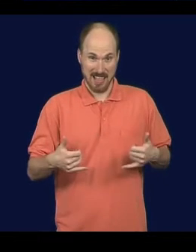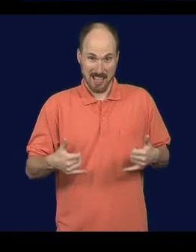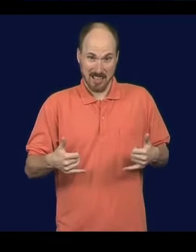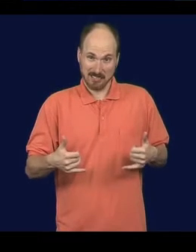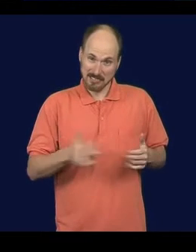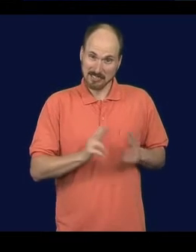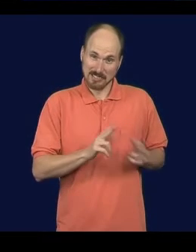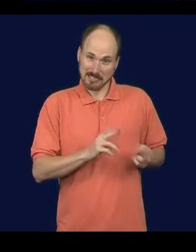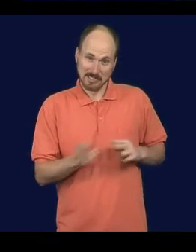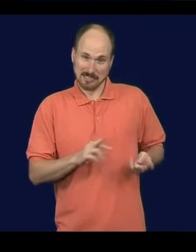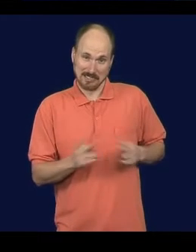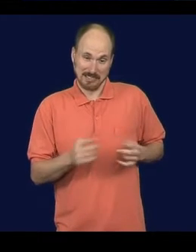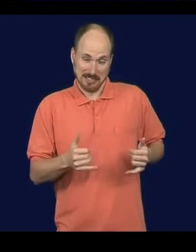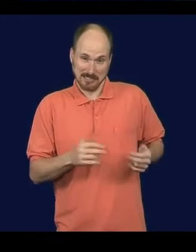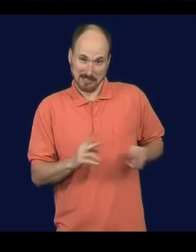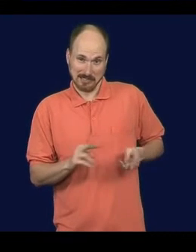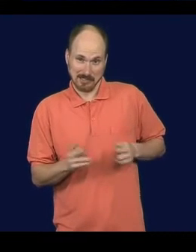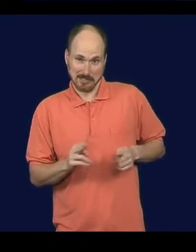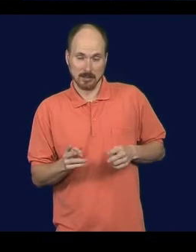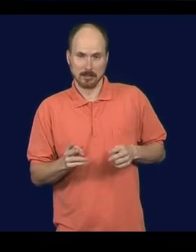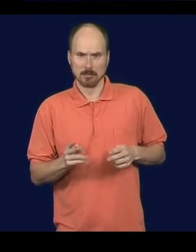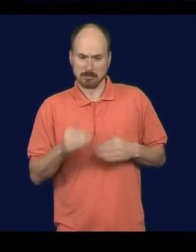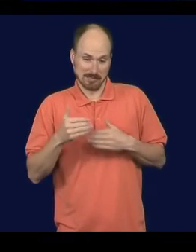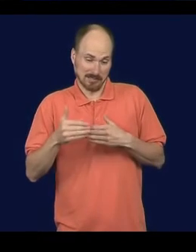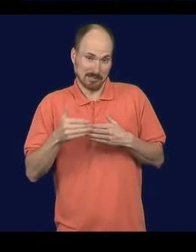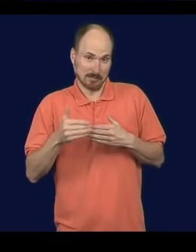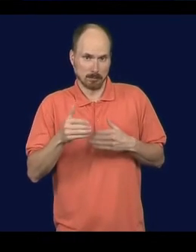Tento senzor byl použit